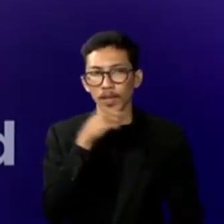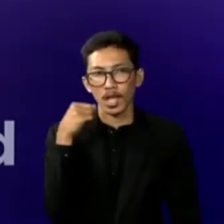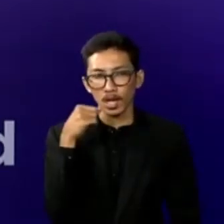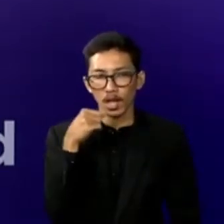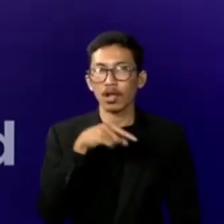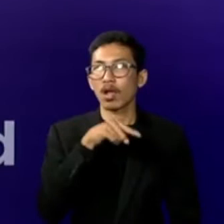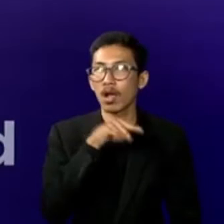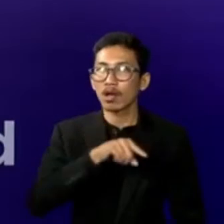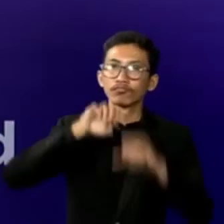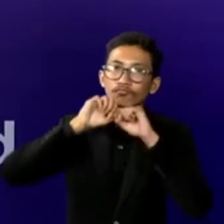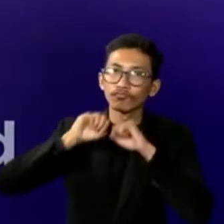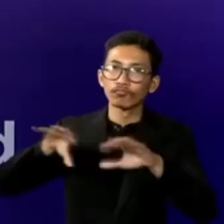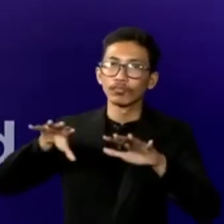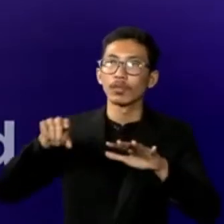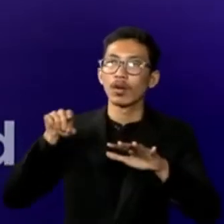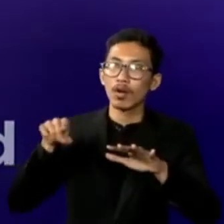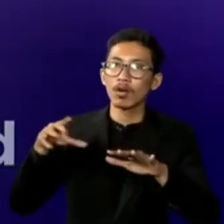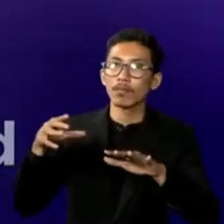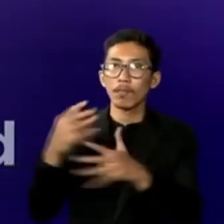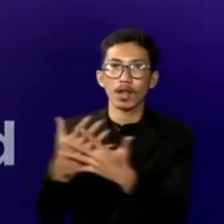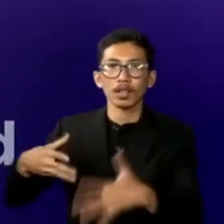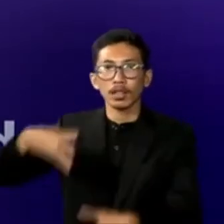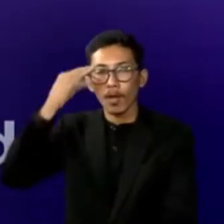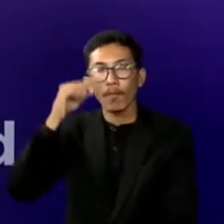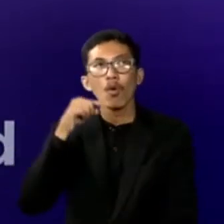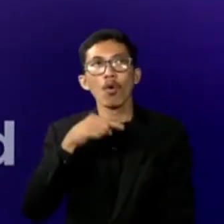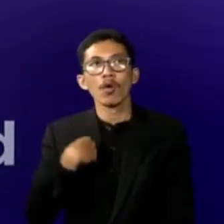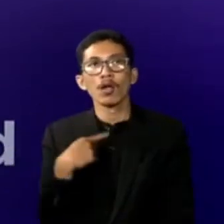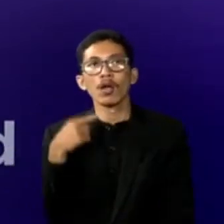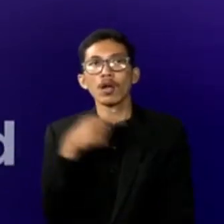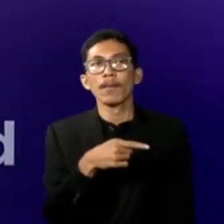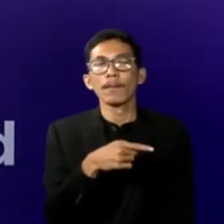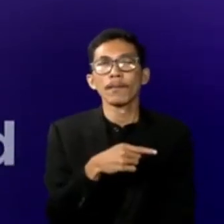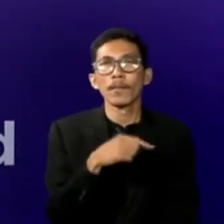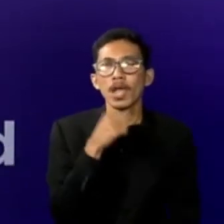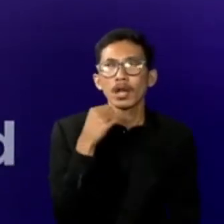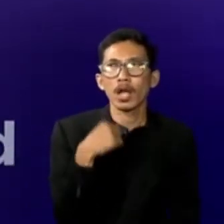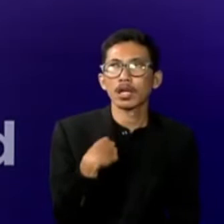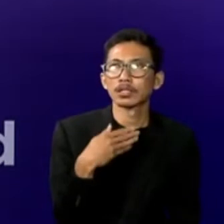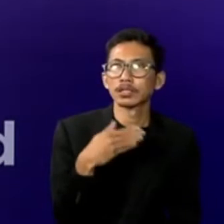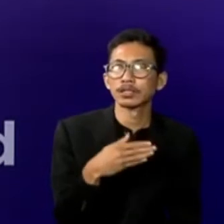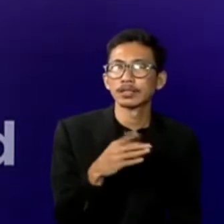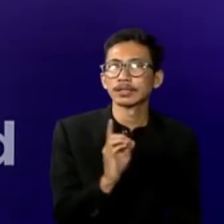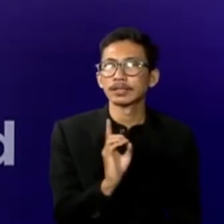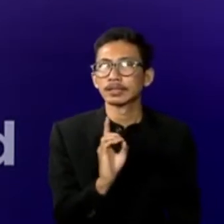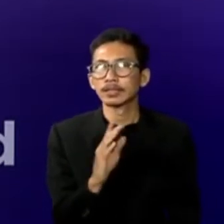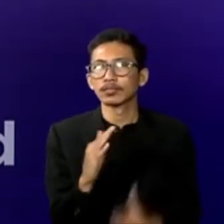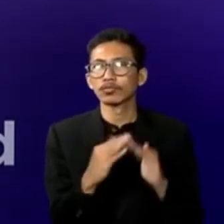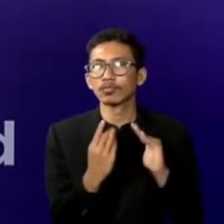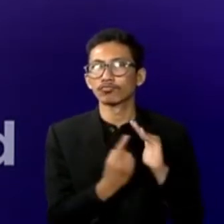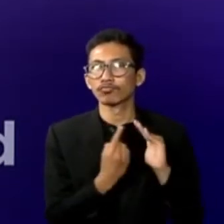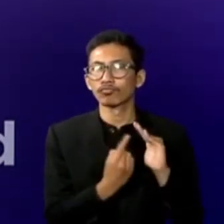sehingga masyarakat akan tahu udara sana merah Saya mau ke daerah sana Aduh saya lebih baik gak Kesana atau